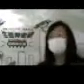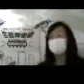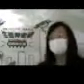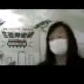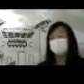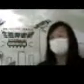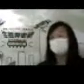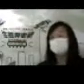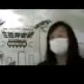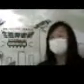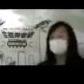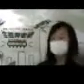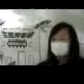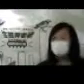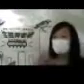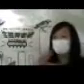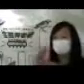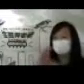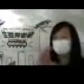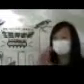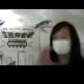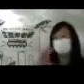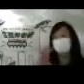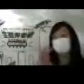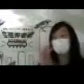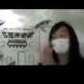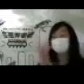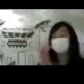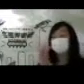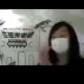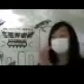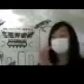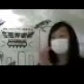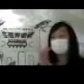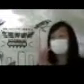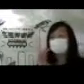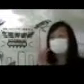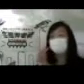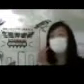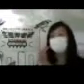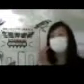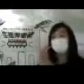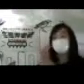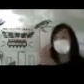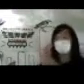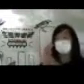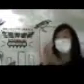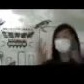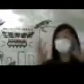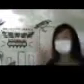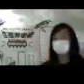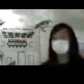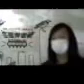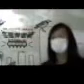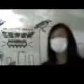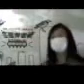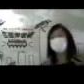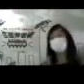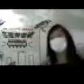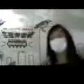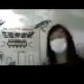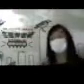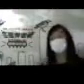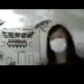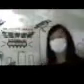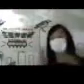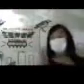空氣裏邊嘅懸浮粒子咧會黐咗喺一啲樹葉嘅葉底嗰度。咁而當有落雨嘅時候咧，咁